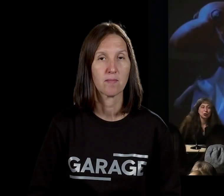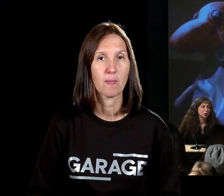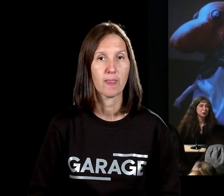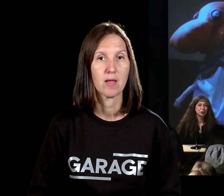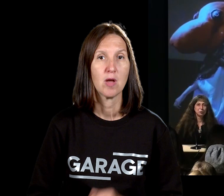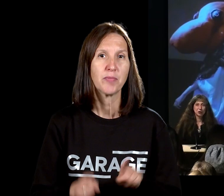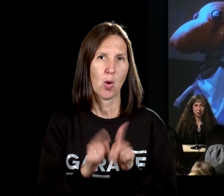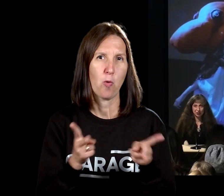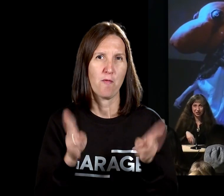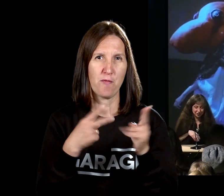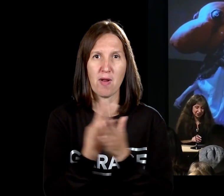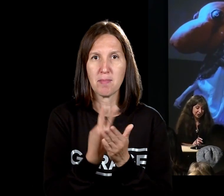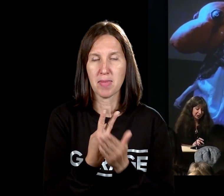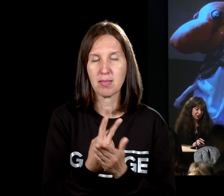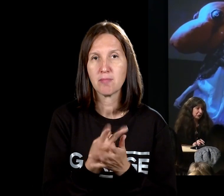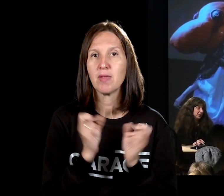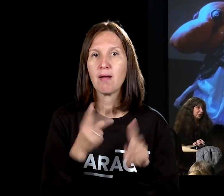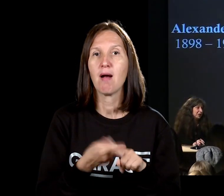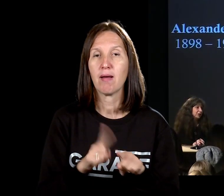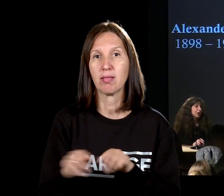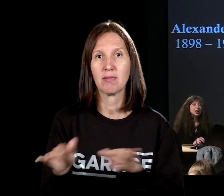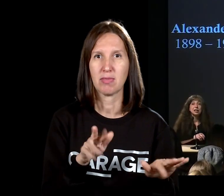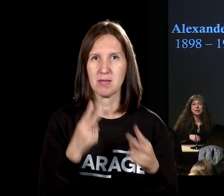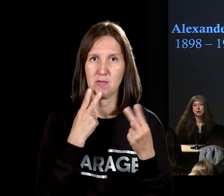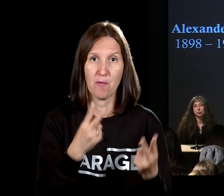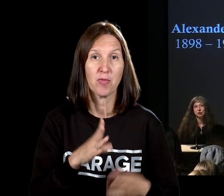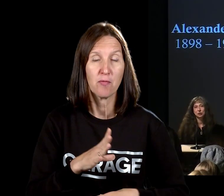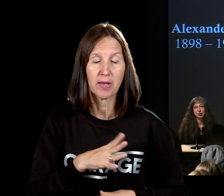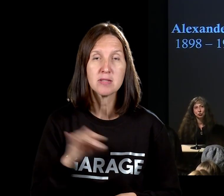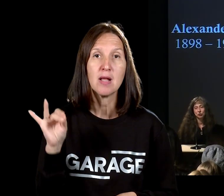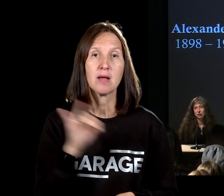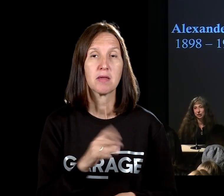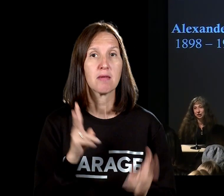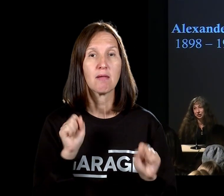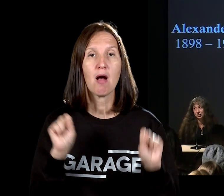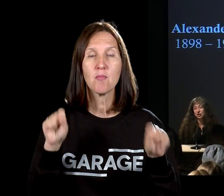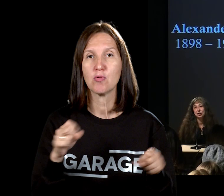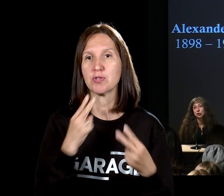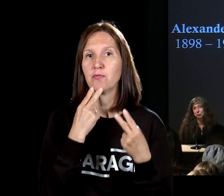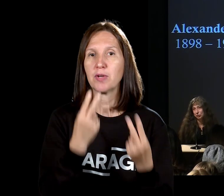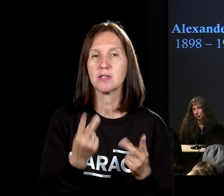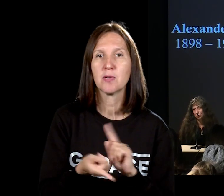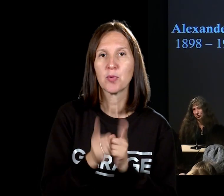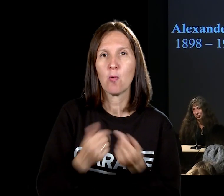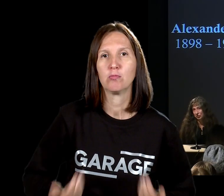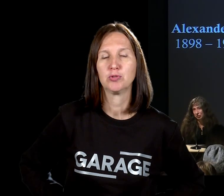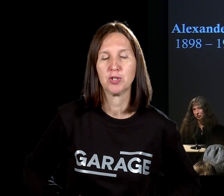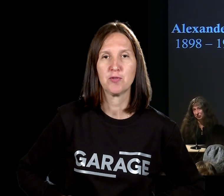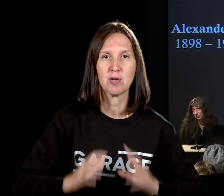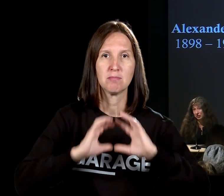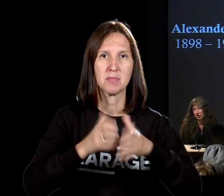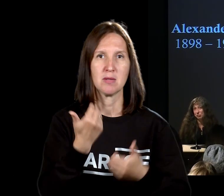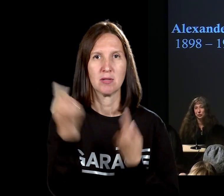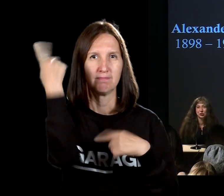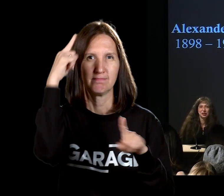Просто небольшой фрагмент, чтобы показать, как это действо выглядело и как, собственно говоря, может выглядеть оживший мир Миро, как